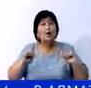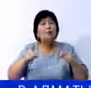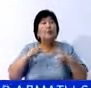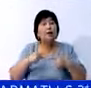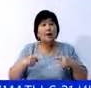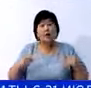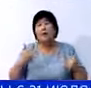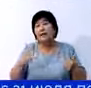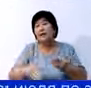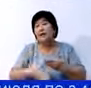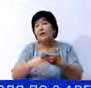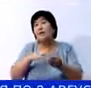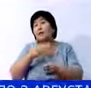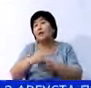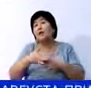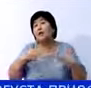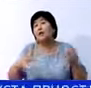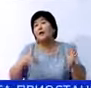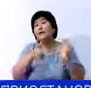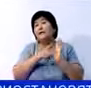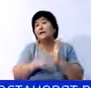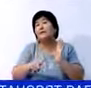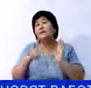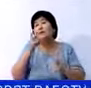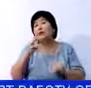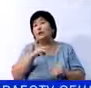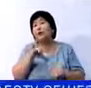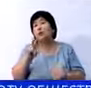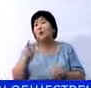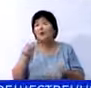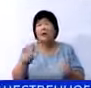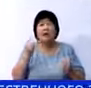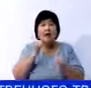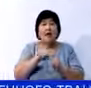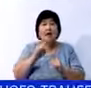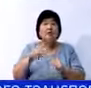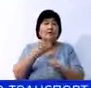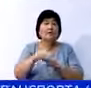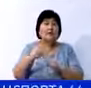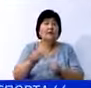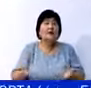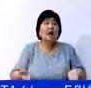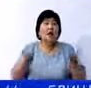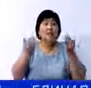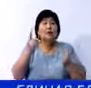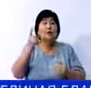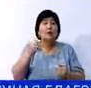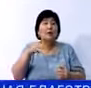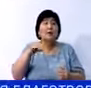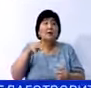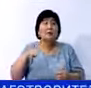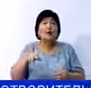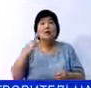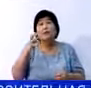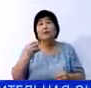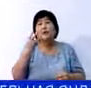другие. На их поддержку было выделено более 73 миллионов тенге. Каждому выделены на подъемные по 100 МРП.